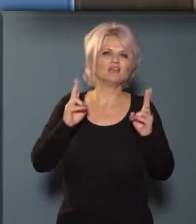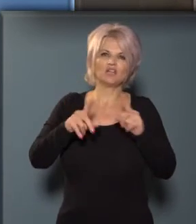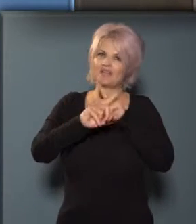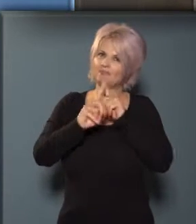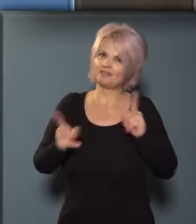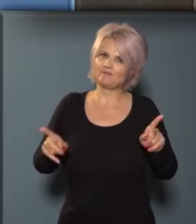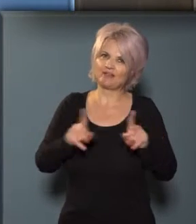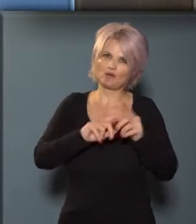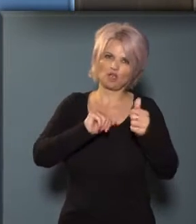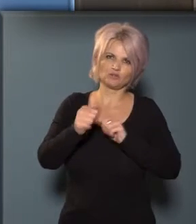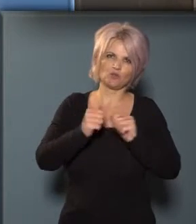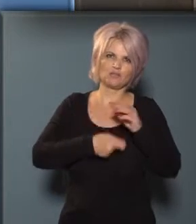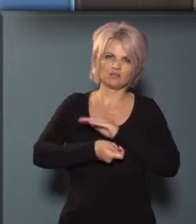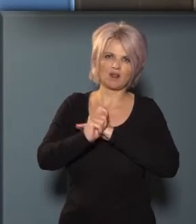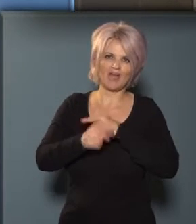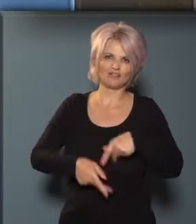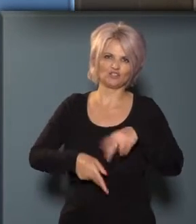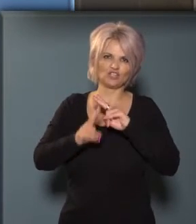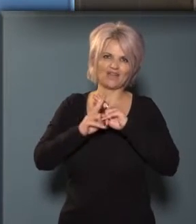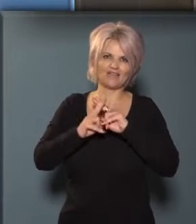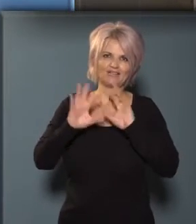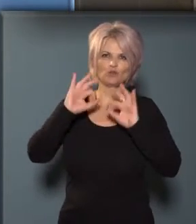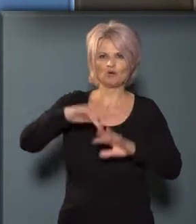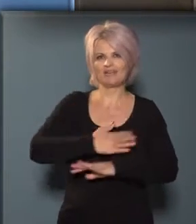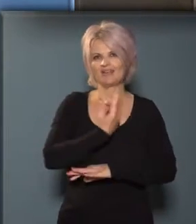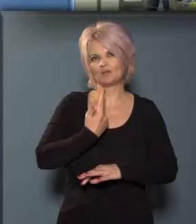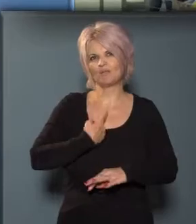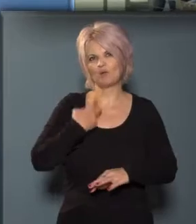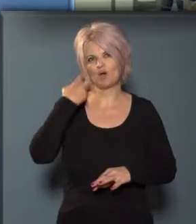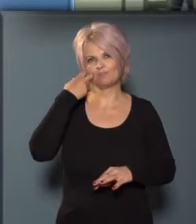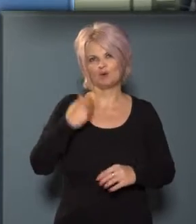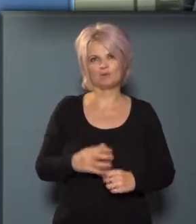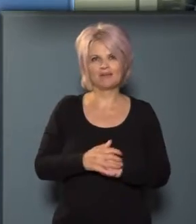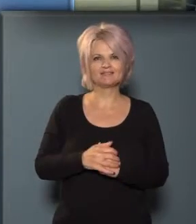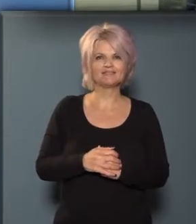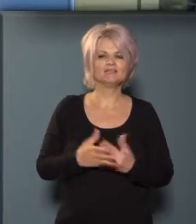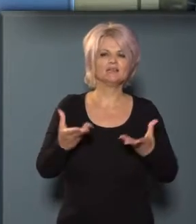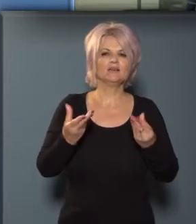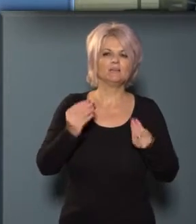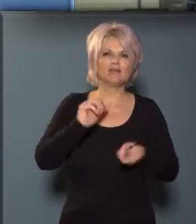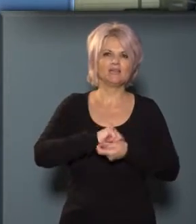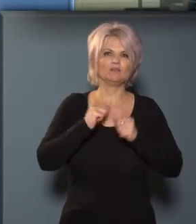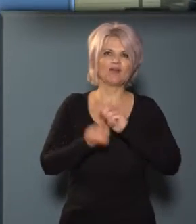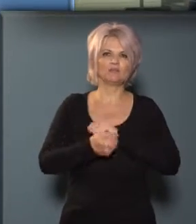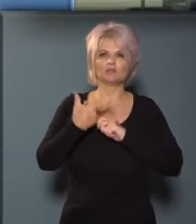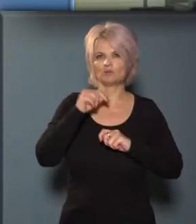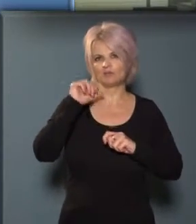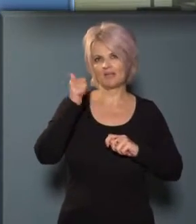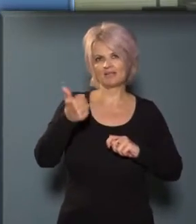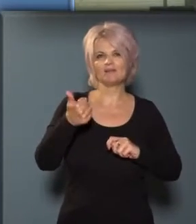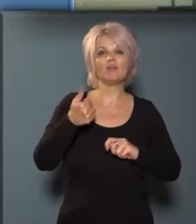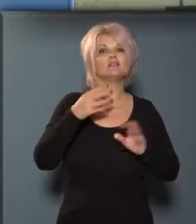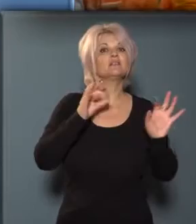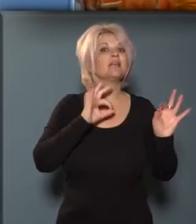olyan sportot találni, ami segít ahhoz, hogy jól érezzük magunkat a bőrünkbe. Ott mennyit változott 21 év alatt ez a rendezvény,